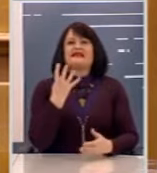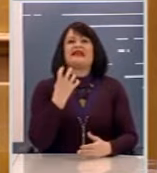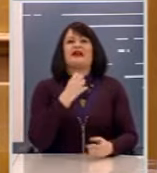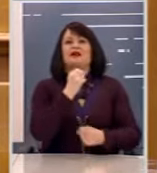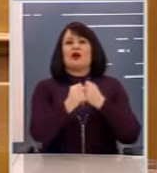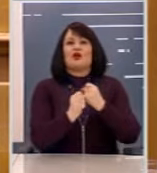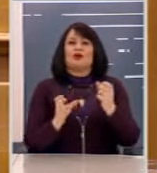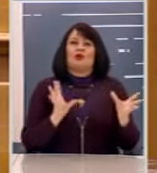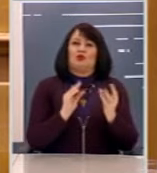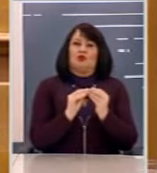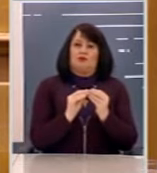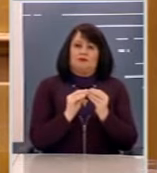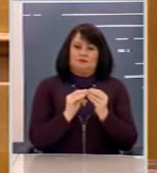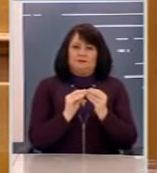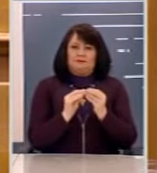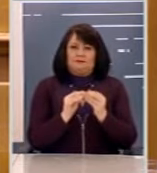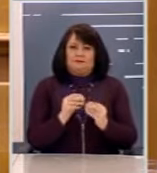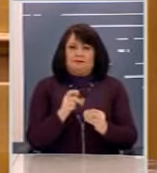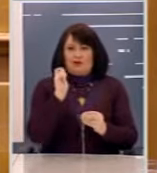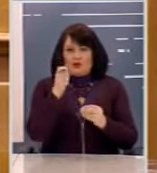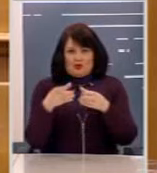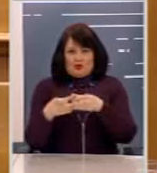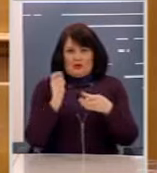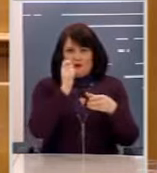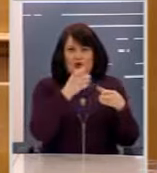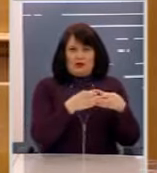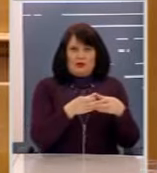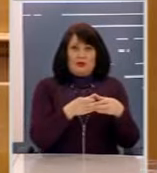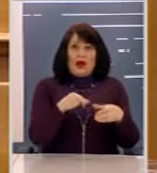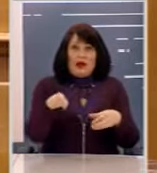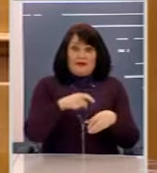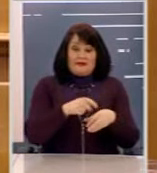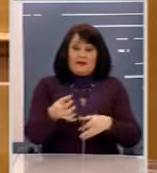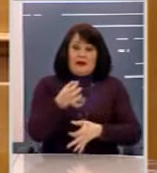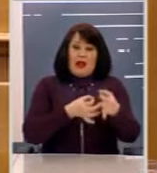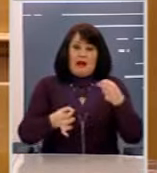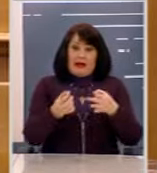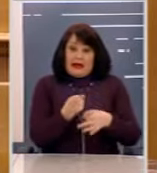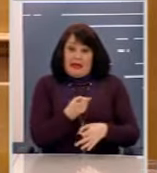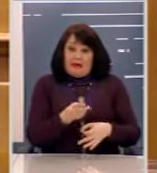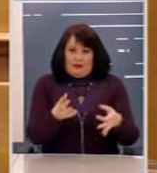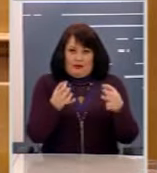χρόνια σήμερα λένε όλα στο φως.